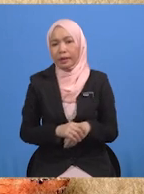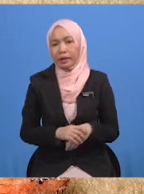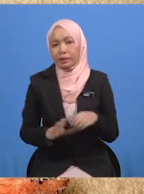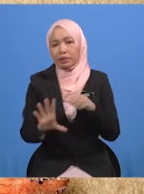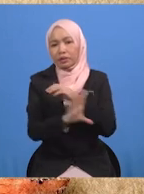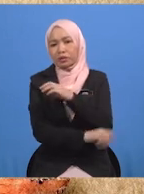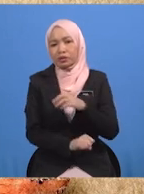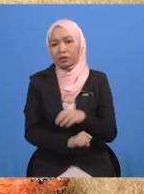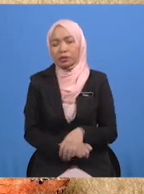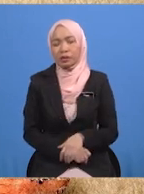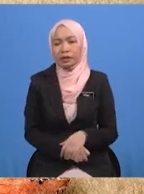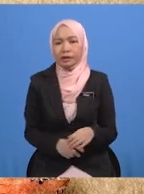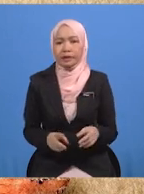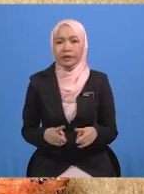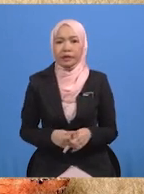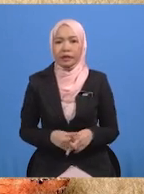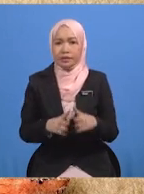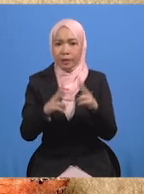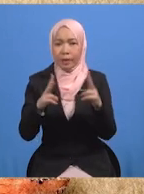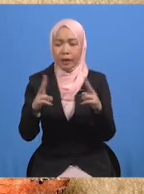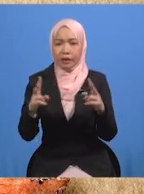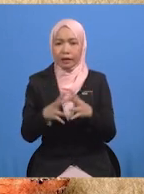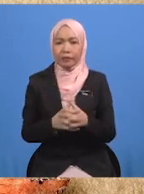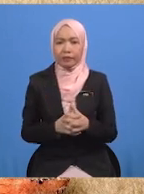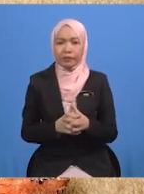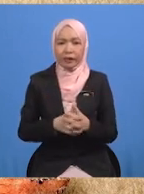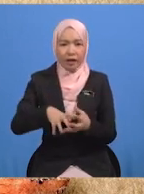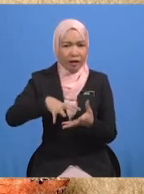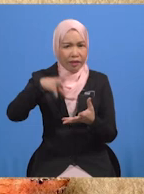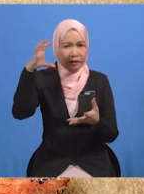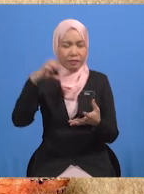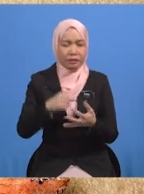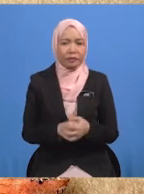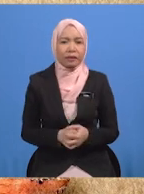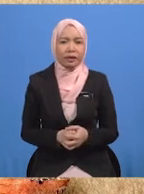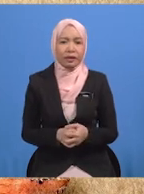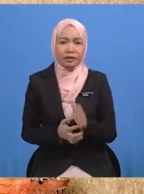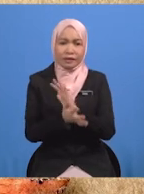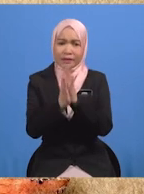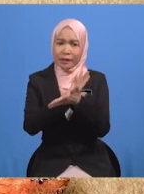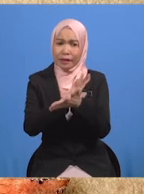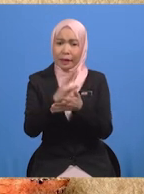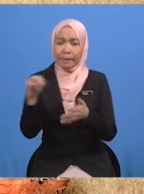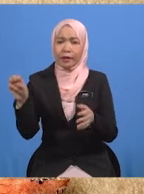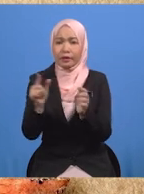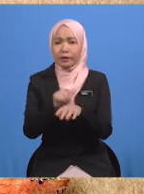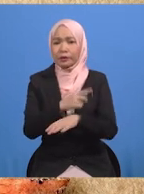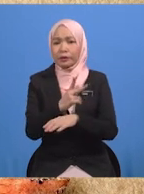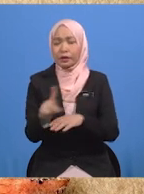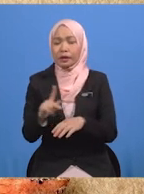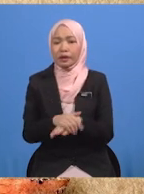negara penjajah. Dalam usaha menghalalkan matlamat ini, mereka menggunakan pelbagai